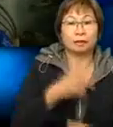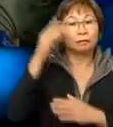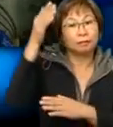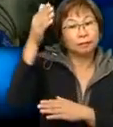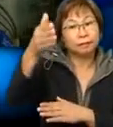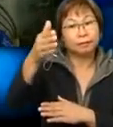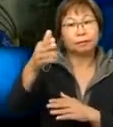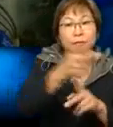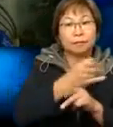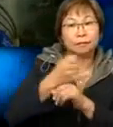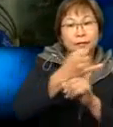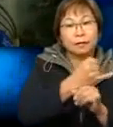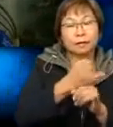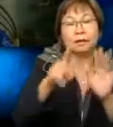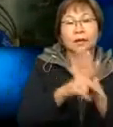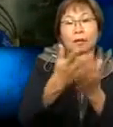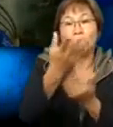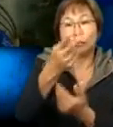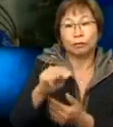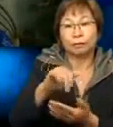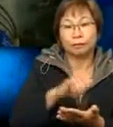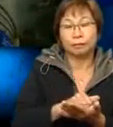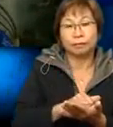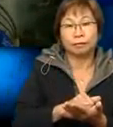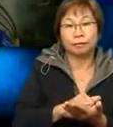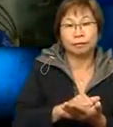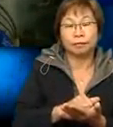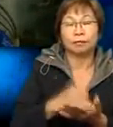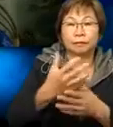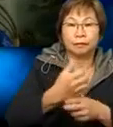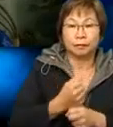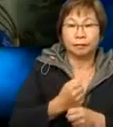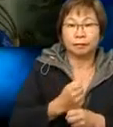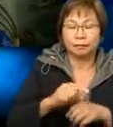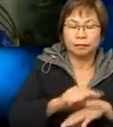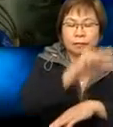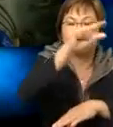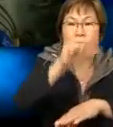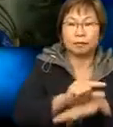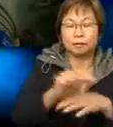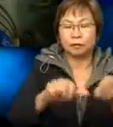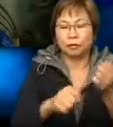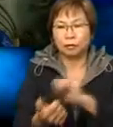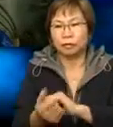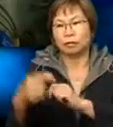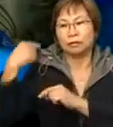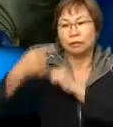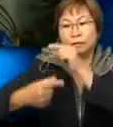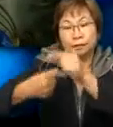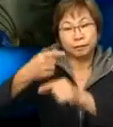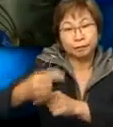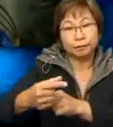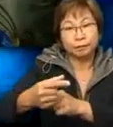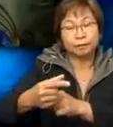Kita akan menjaga kemudahan tersebut supaya dapat digunakan oleh